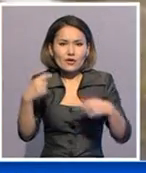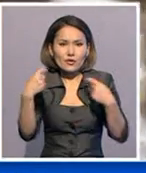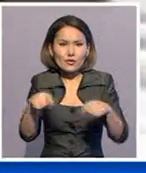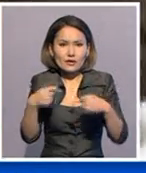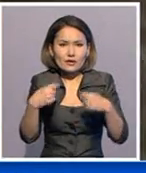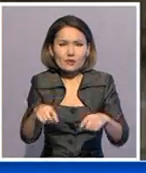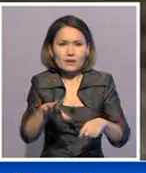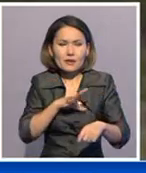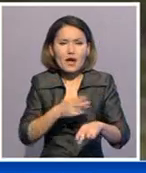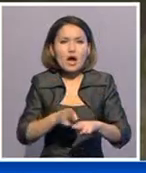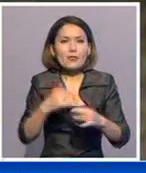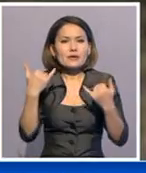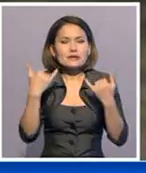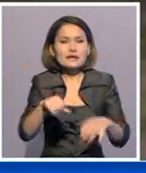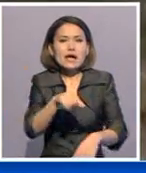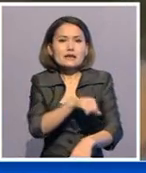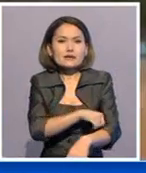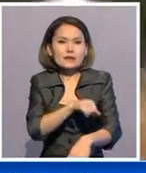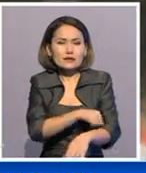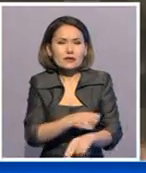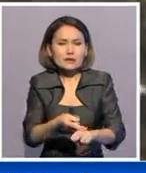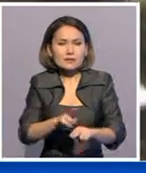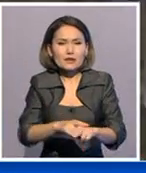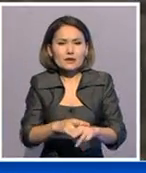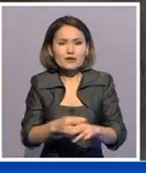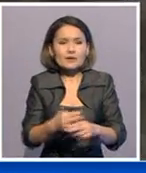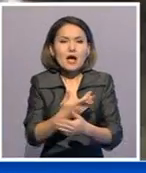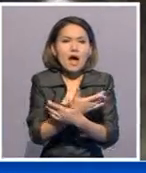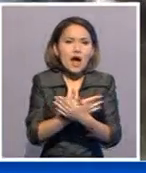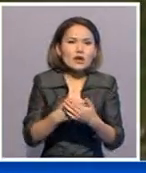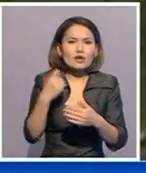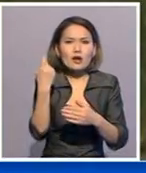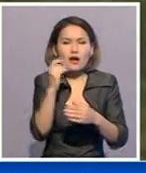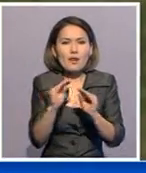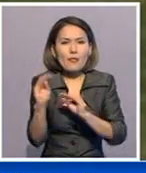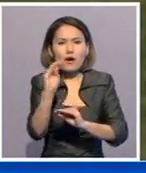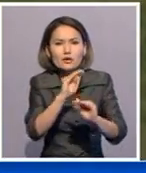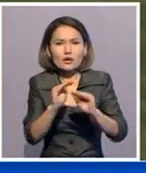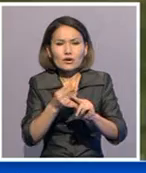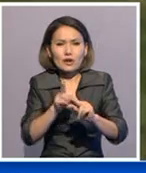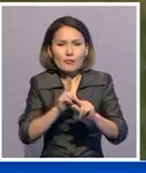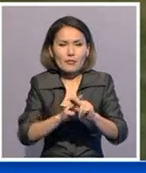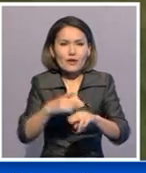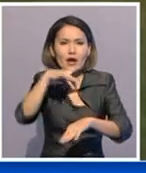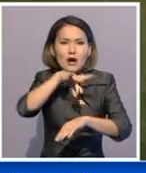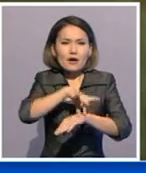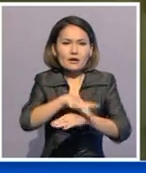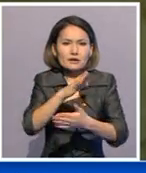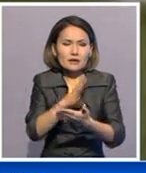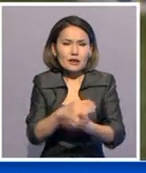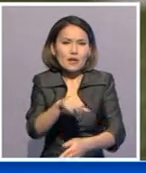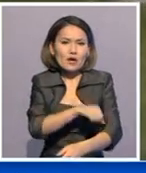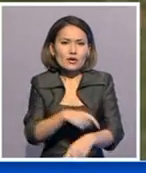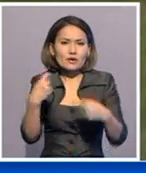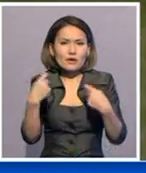жасырын зертханадан табылды. Бұдан бөлек ол жерден есірткі жасауға қажетті түрлі химиялық заттар мен құрылғылар анықталды. Құзырлы органдар осы